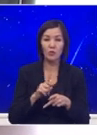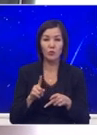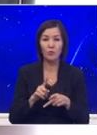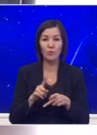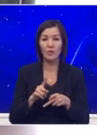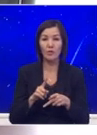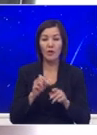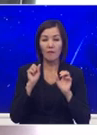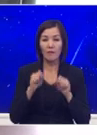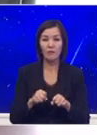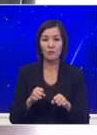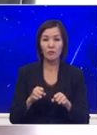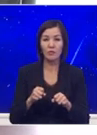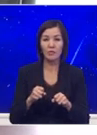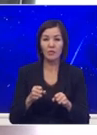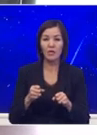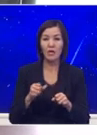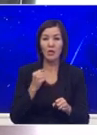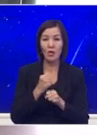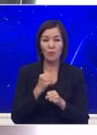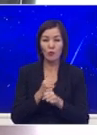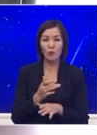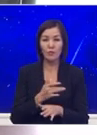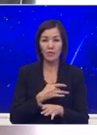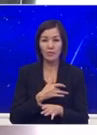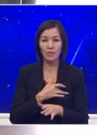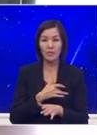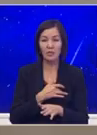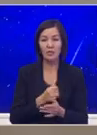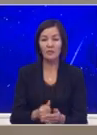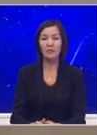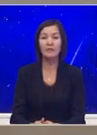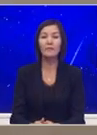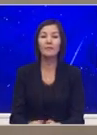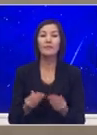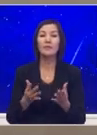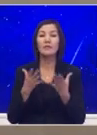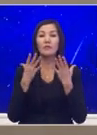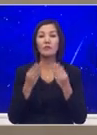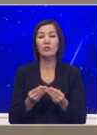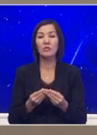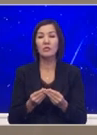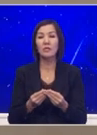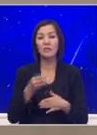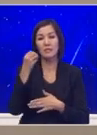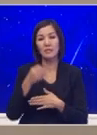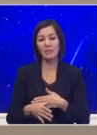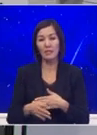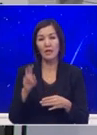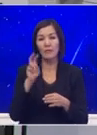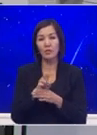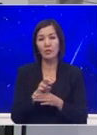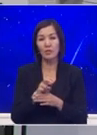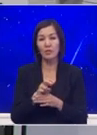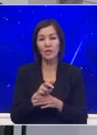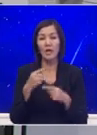люди имели возможность поддерживать работу сердца чтобы не доводить до инвалидности на сегодняшний день в кардиологический центр обращается с